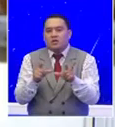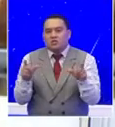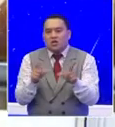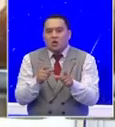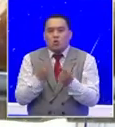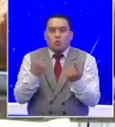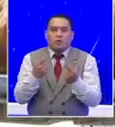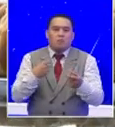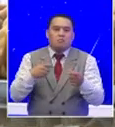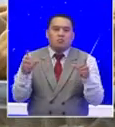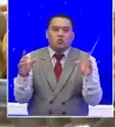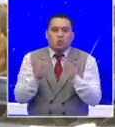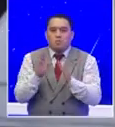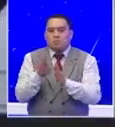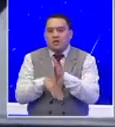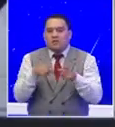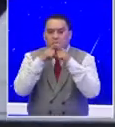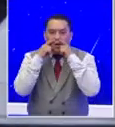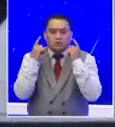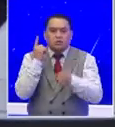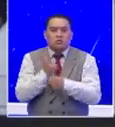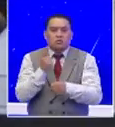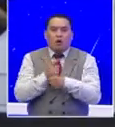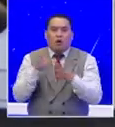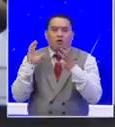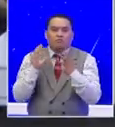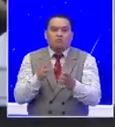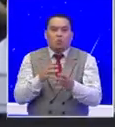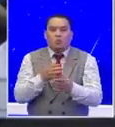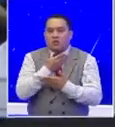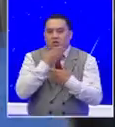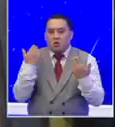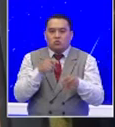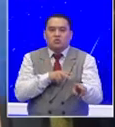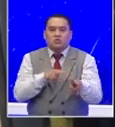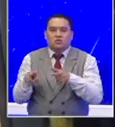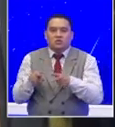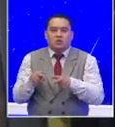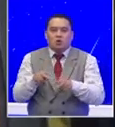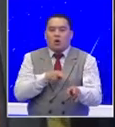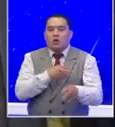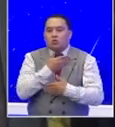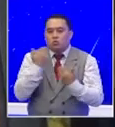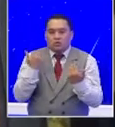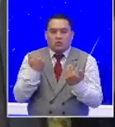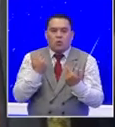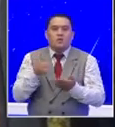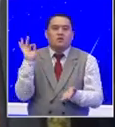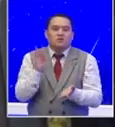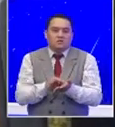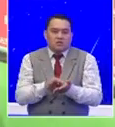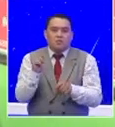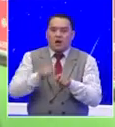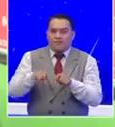или крупные торговые дома без маски не пускают, то в автобусах наличие средств индивидуальной защиты никто не контролирует.